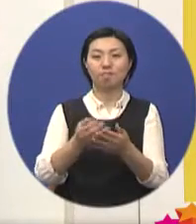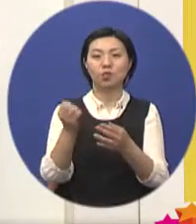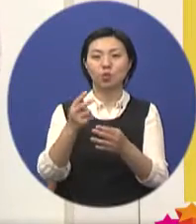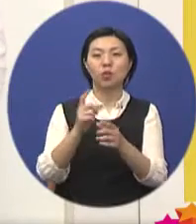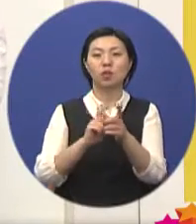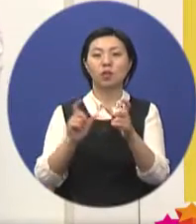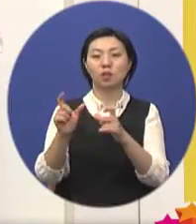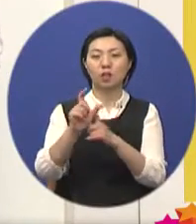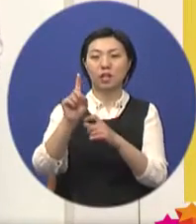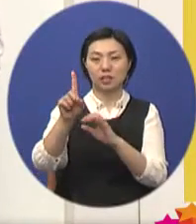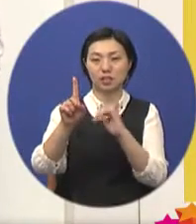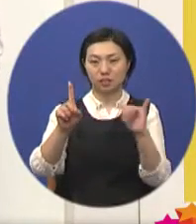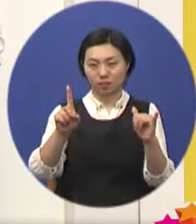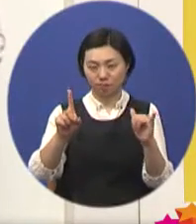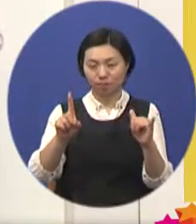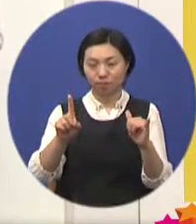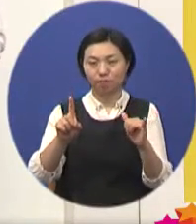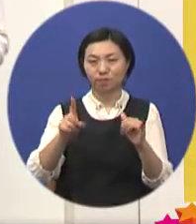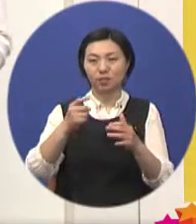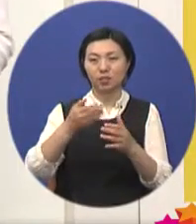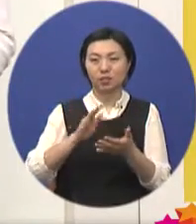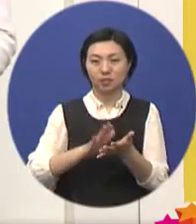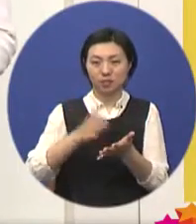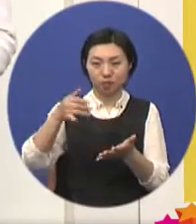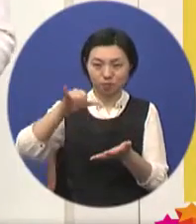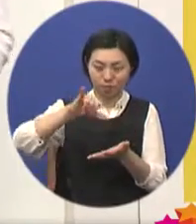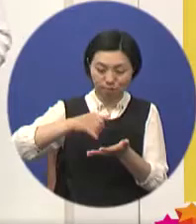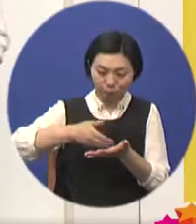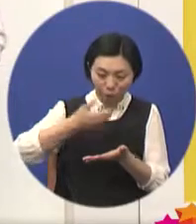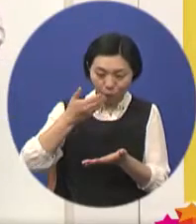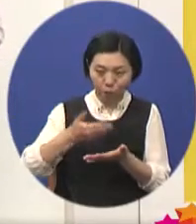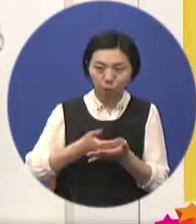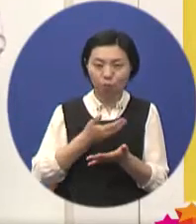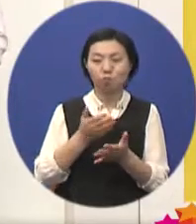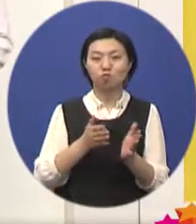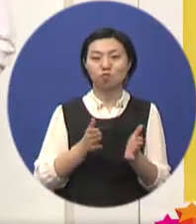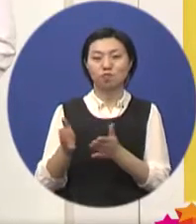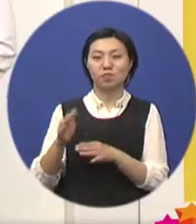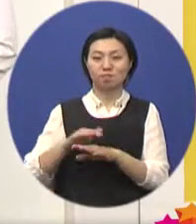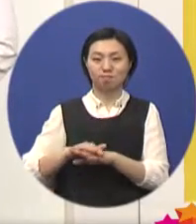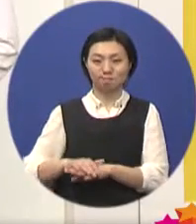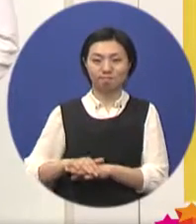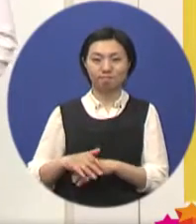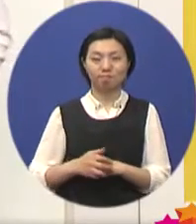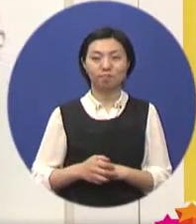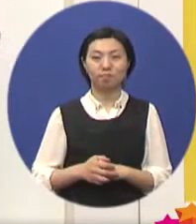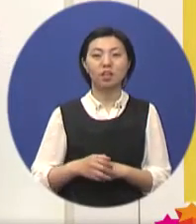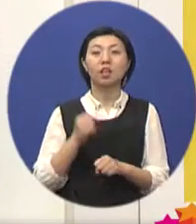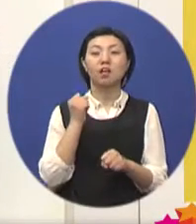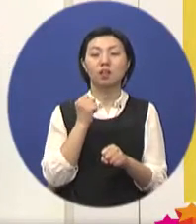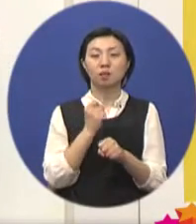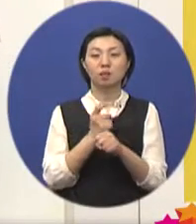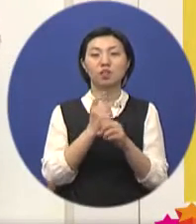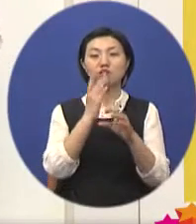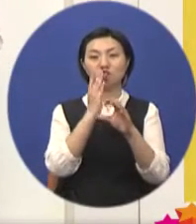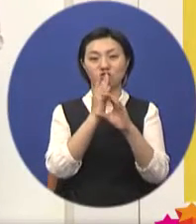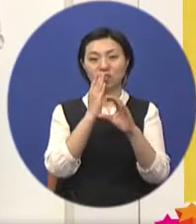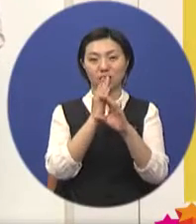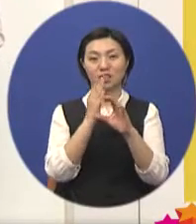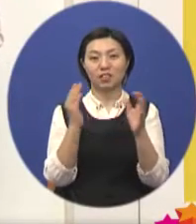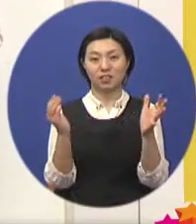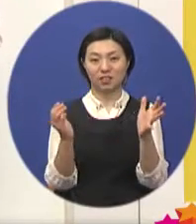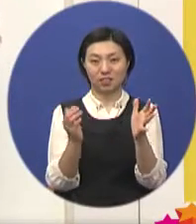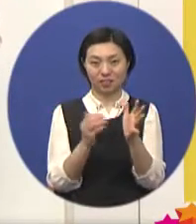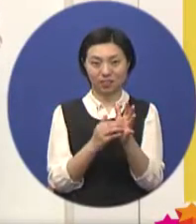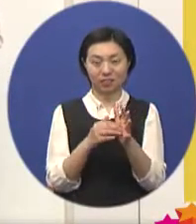선물을 드립니다. 즉석식품을 네. 준비했습니다. 많은 참여 부탁드립니다. 네. 자, 어느새 이렇게 중반을 달려왔습니다. 네. 저희들은